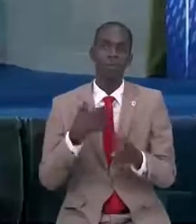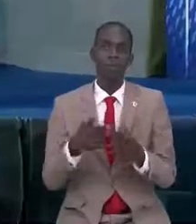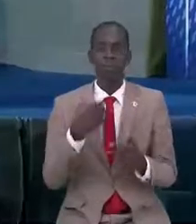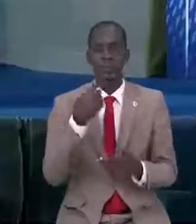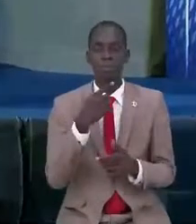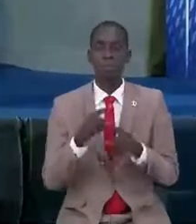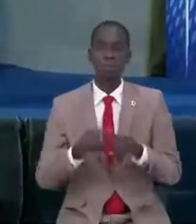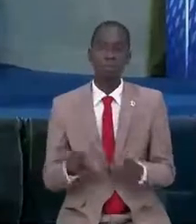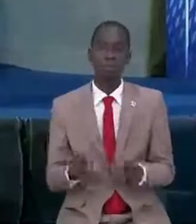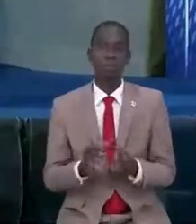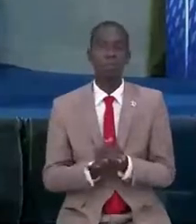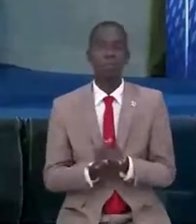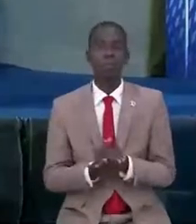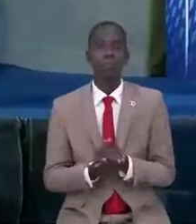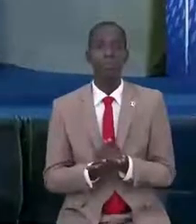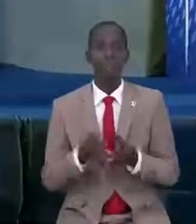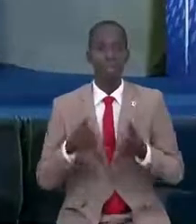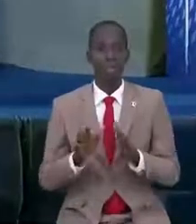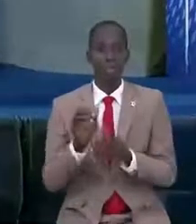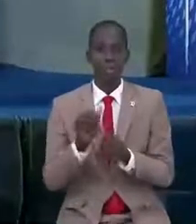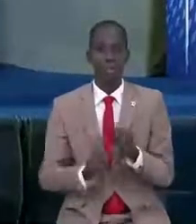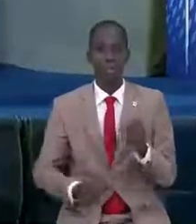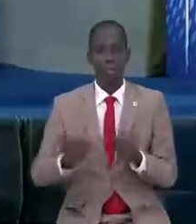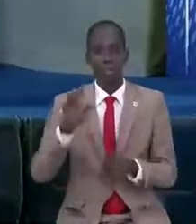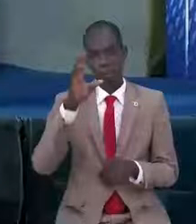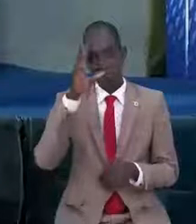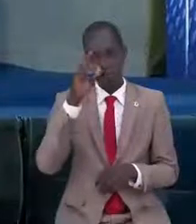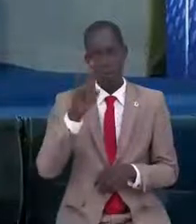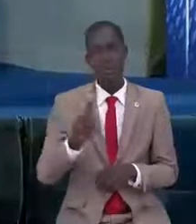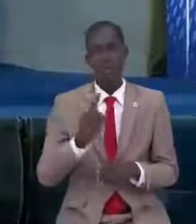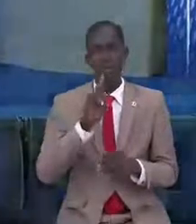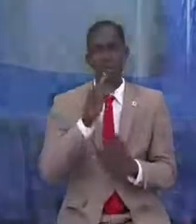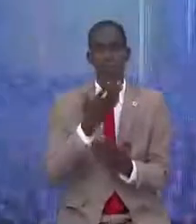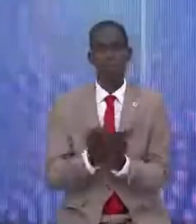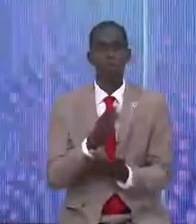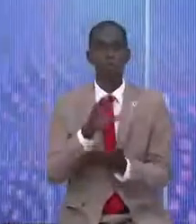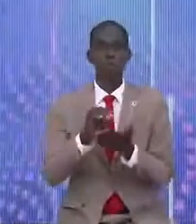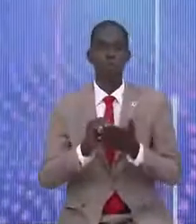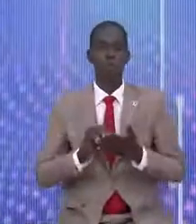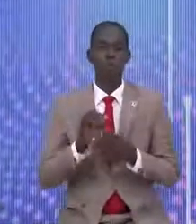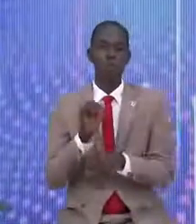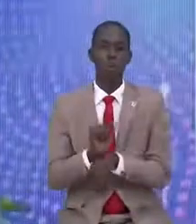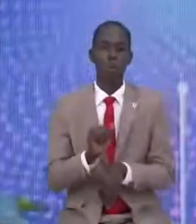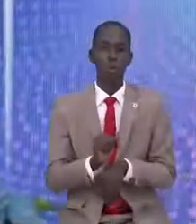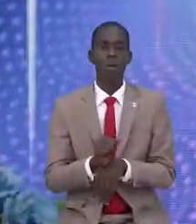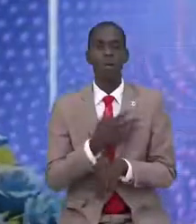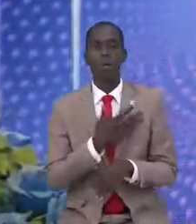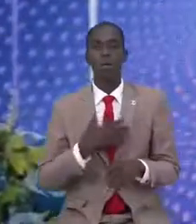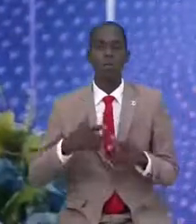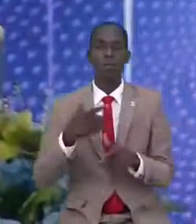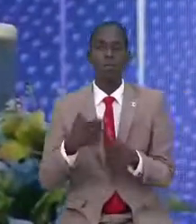Que chacun examine ses propres œuvres et